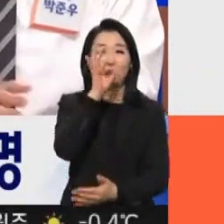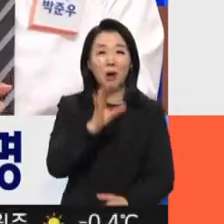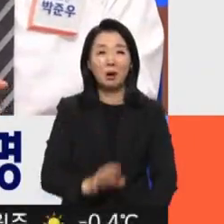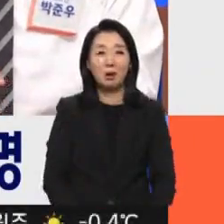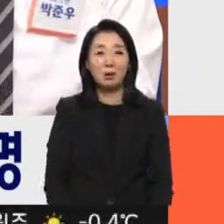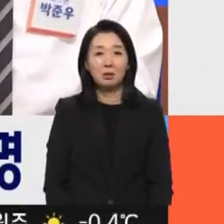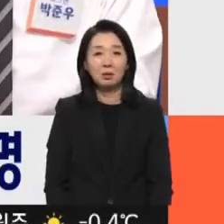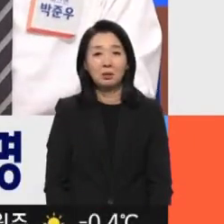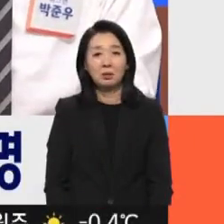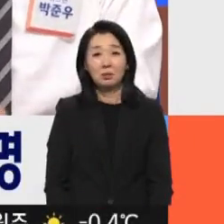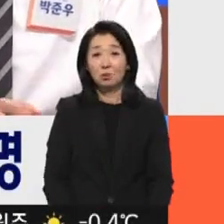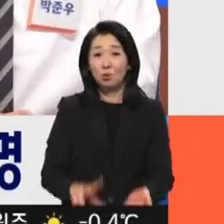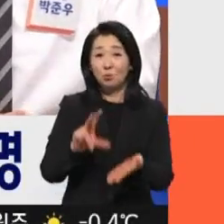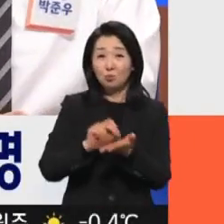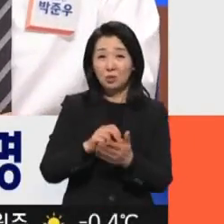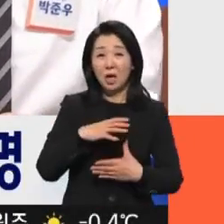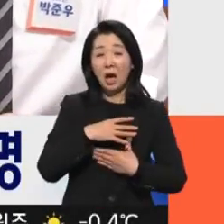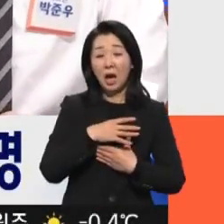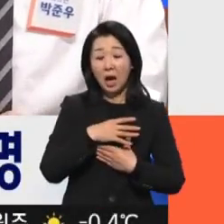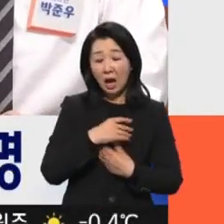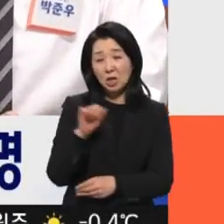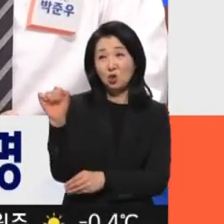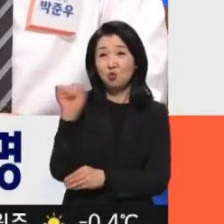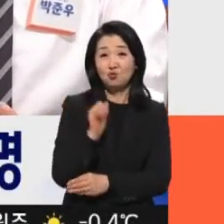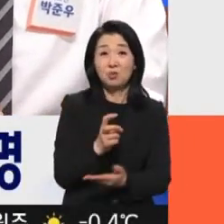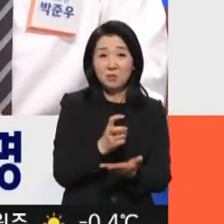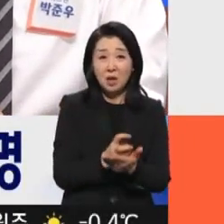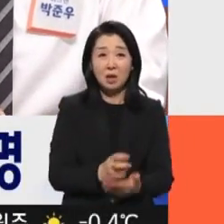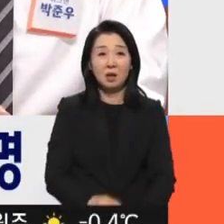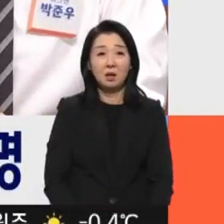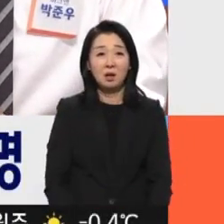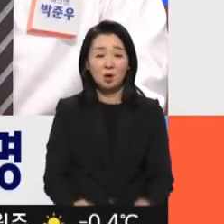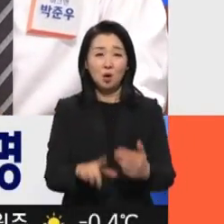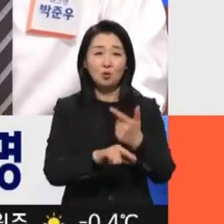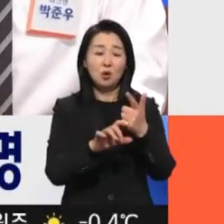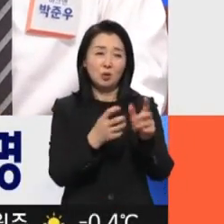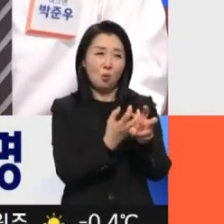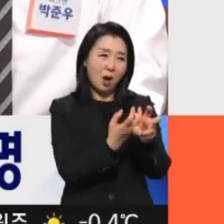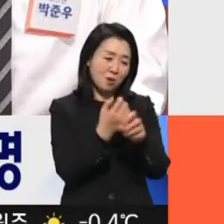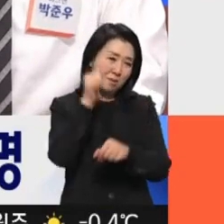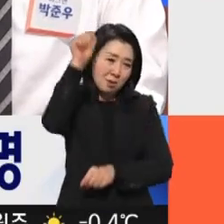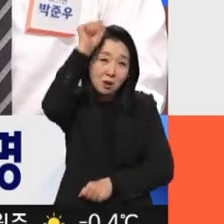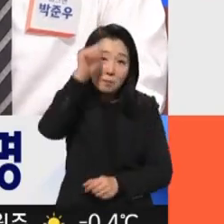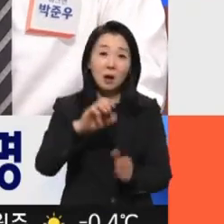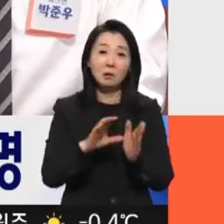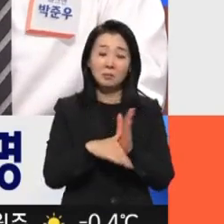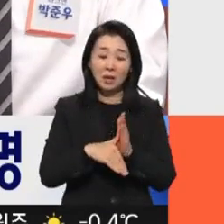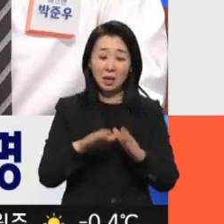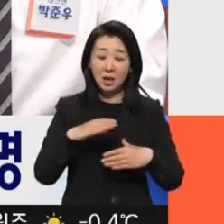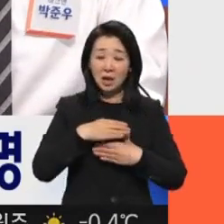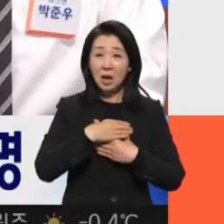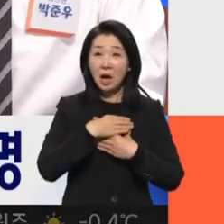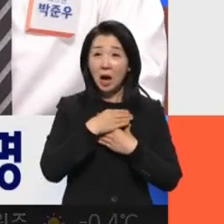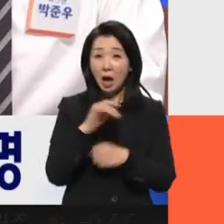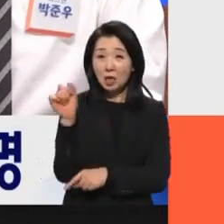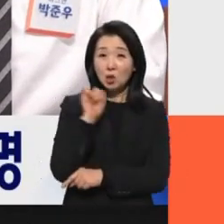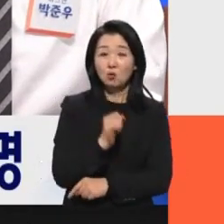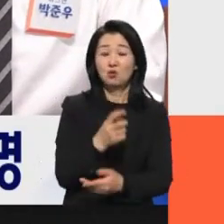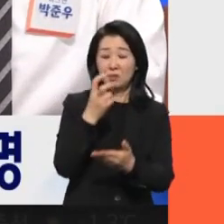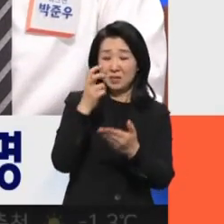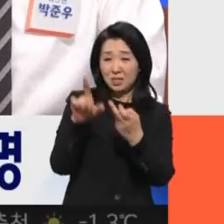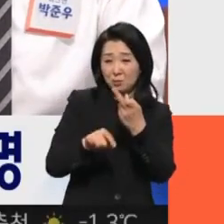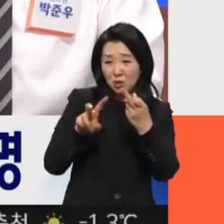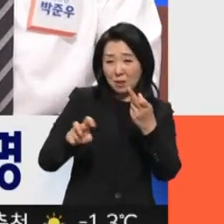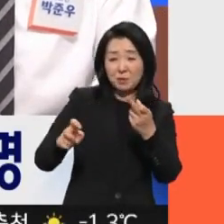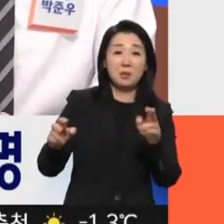이 최대 쟁점은 안전운임제인데요. 지난 6월에 화물연대 파업 당시 이 안전운임제 일몰제를 폐기해달라는